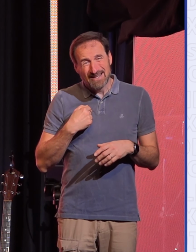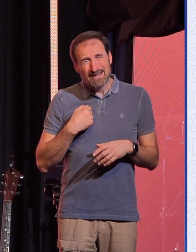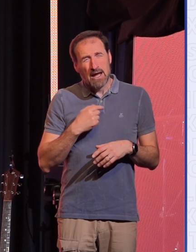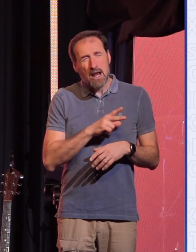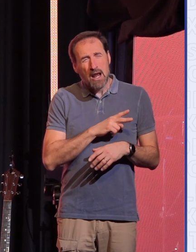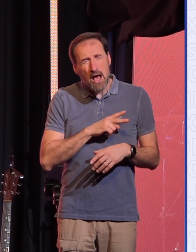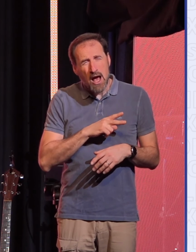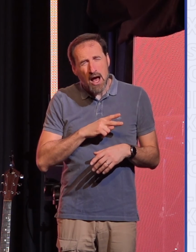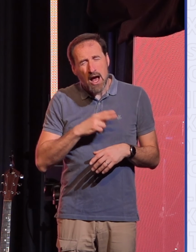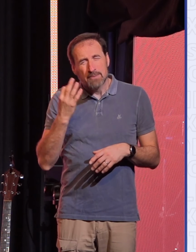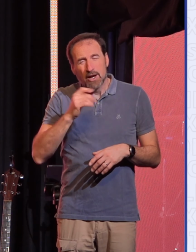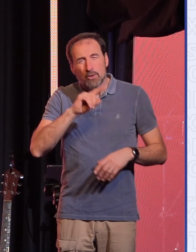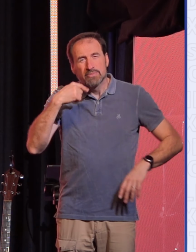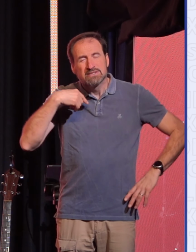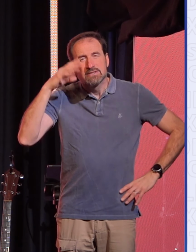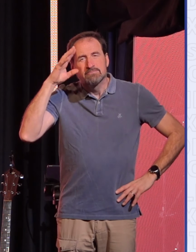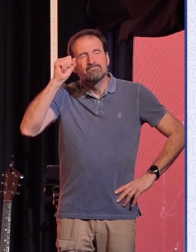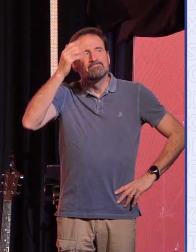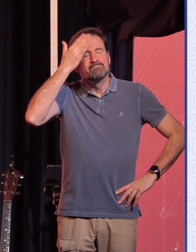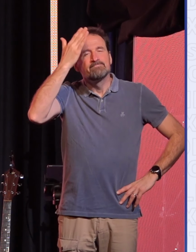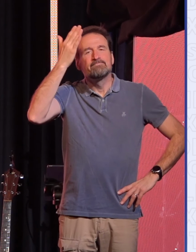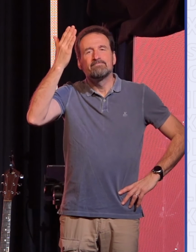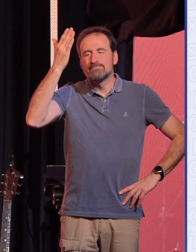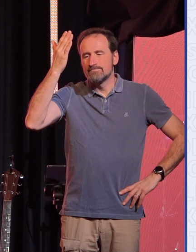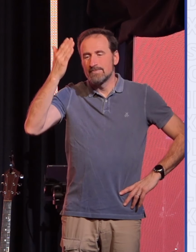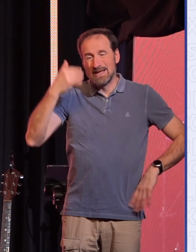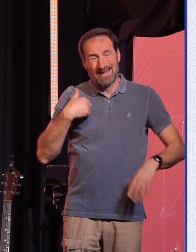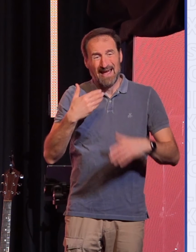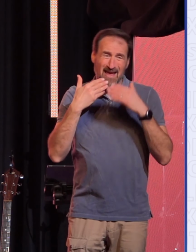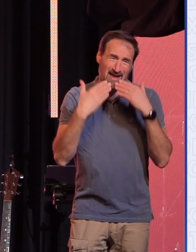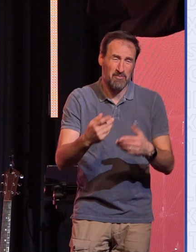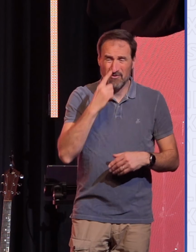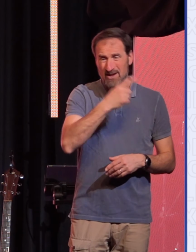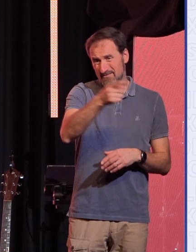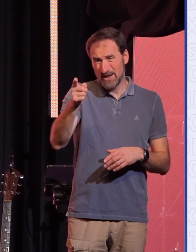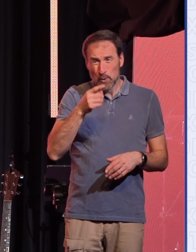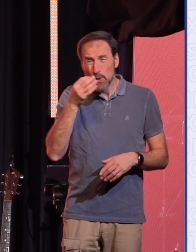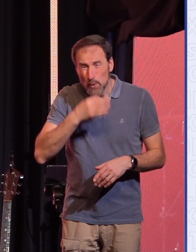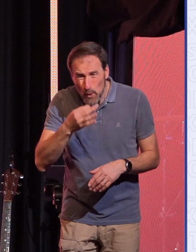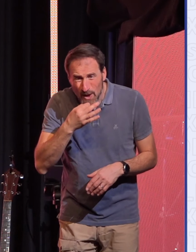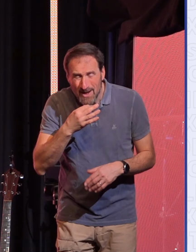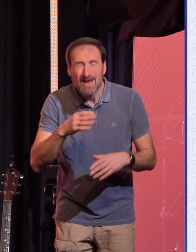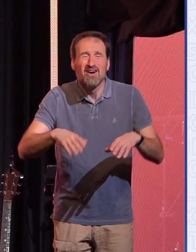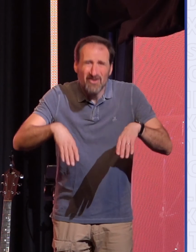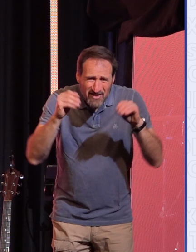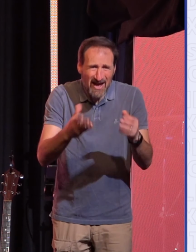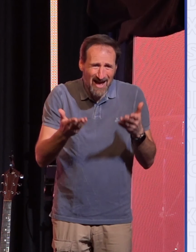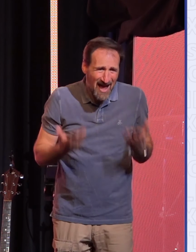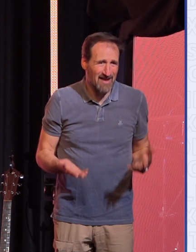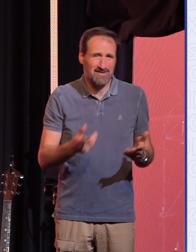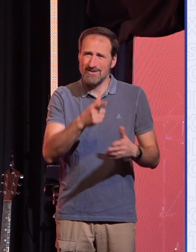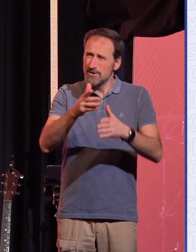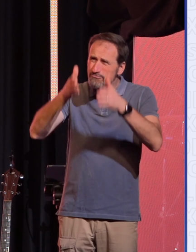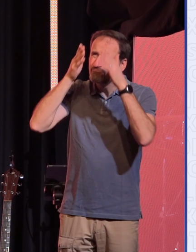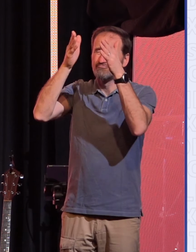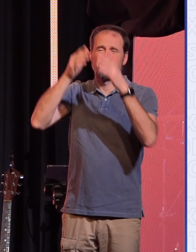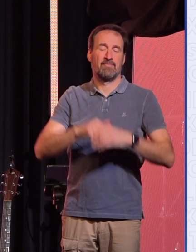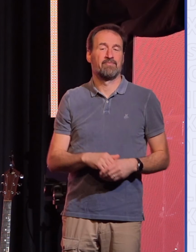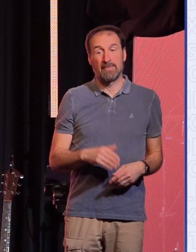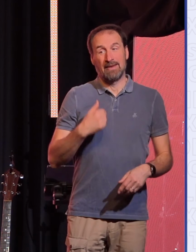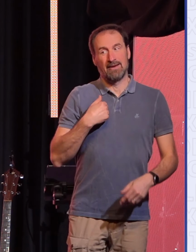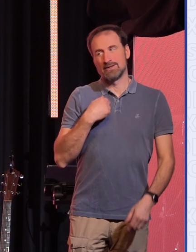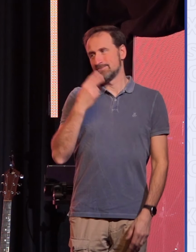verstehen. Und gerade wenn du jung bist, ermutige ich dich, fang jetzt an. Der liebe Dennis, der gerade eben hier wunderbar Lobpreis geleitet hat, war für mich da